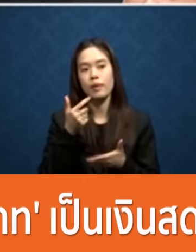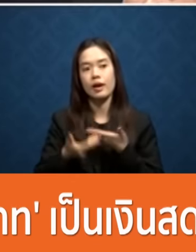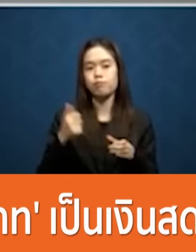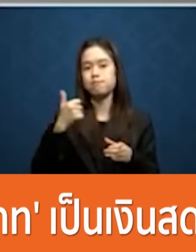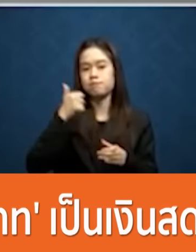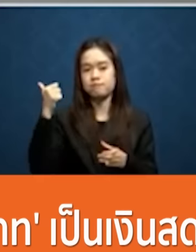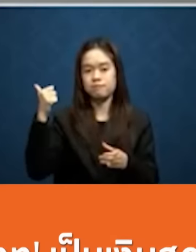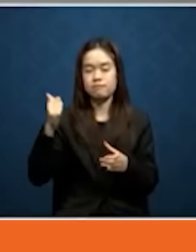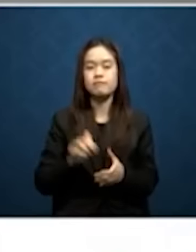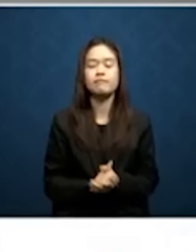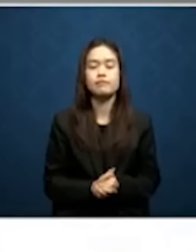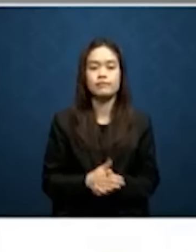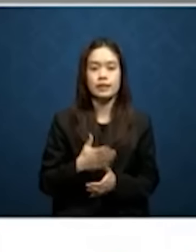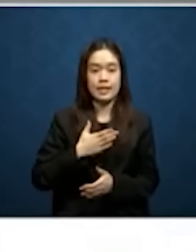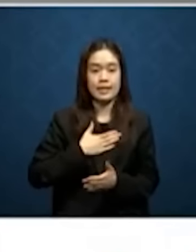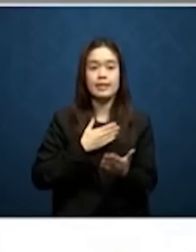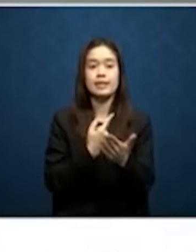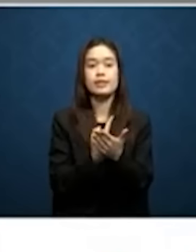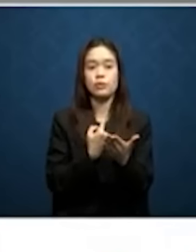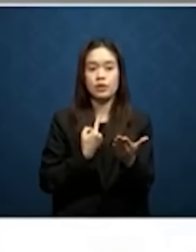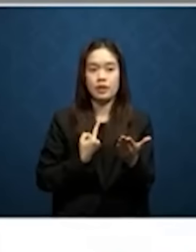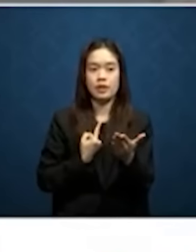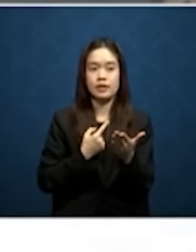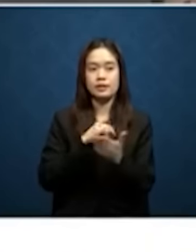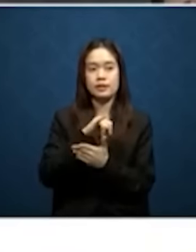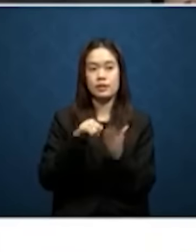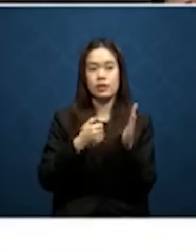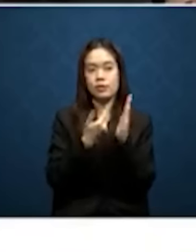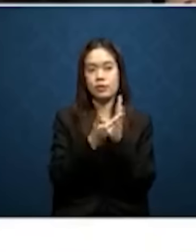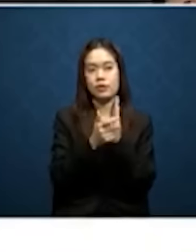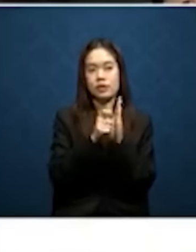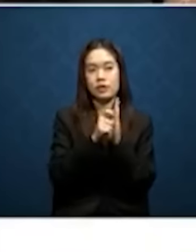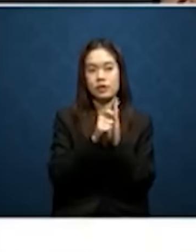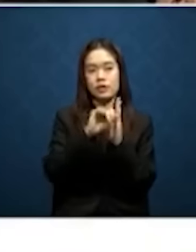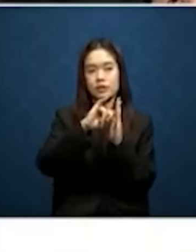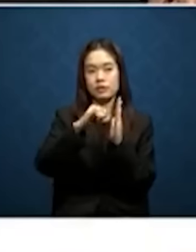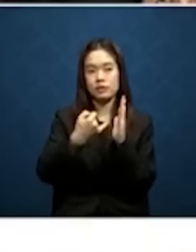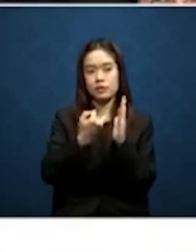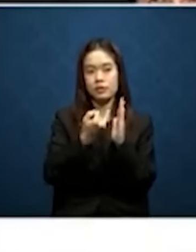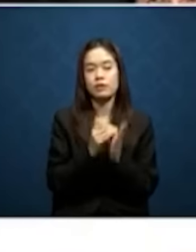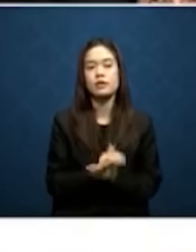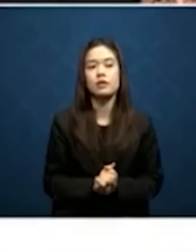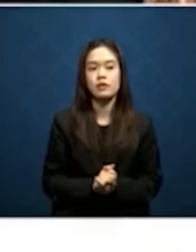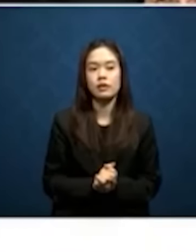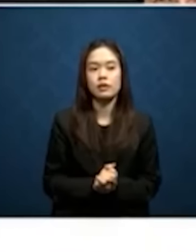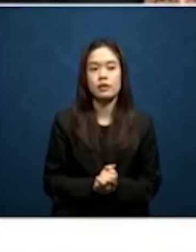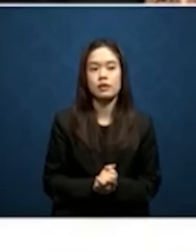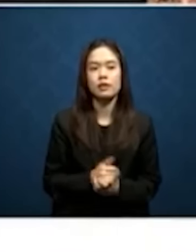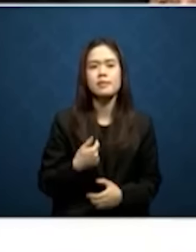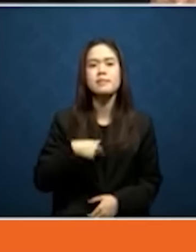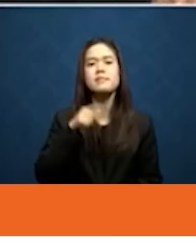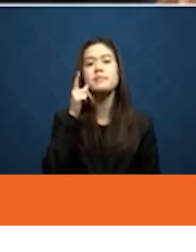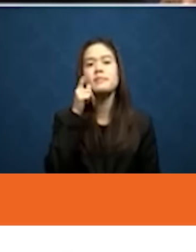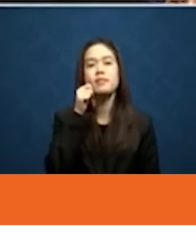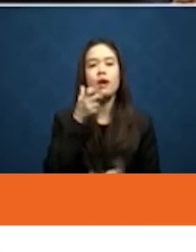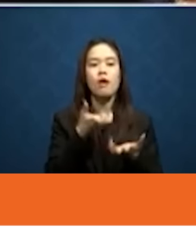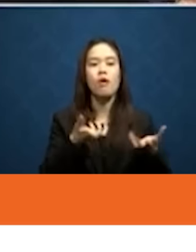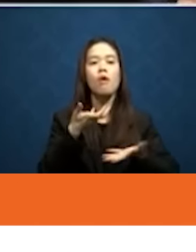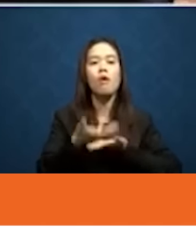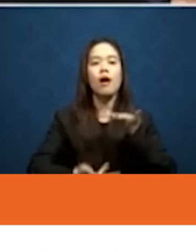ครับดิฉันมาจากจังหวัดอำนาจเจริญค่ะเป็นแม่ค้าขาย